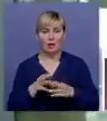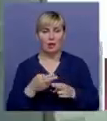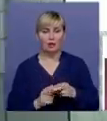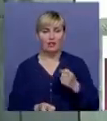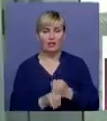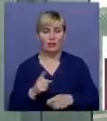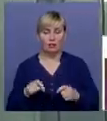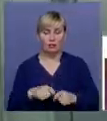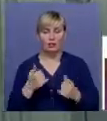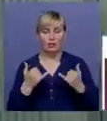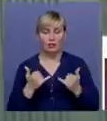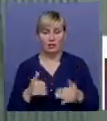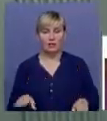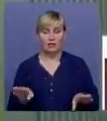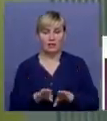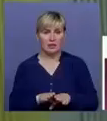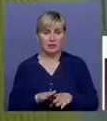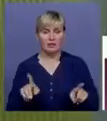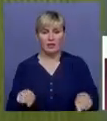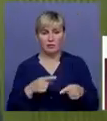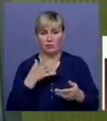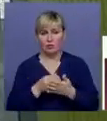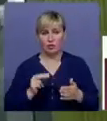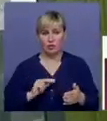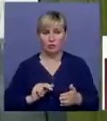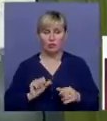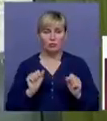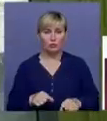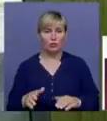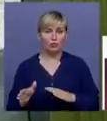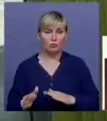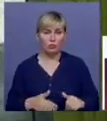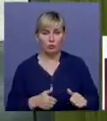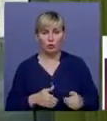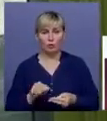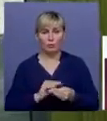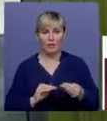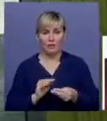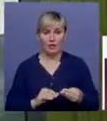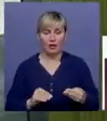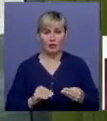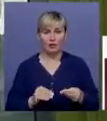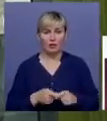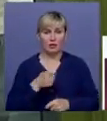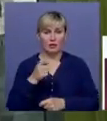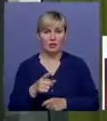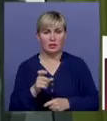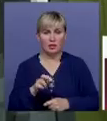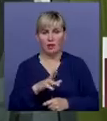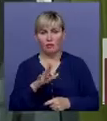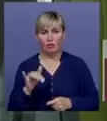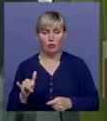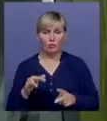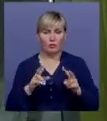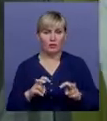нарушение сейчас закрываются возобновить свою работу они смогут после повторной подачи заявки на проведение